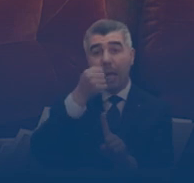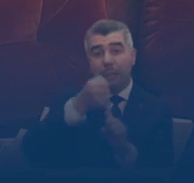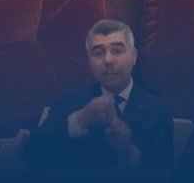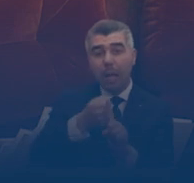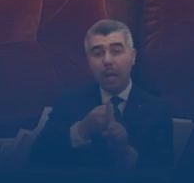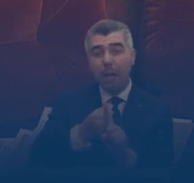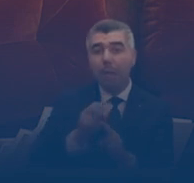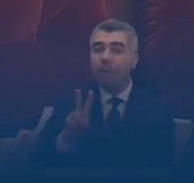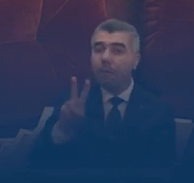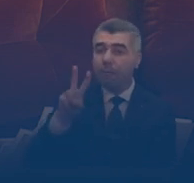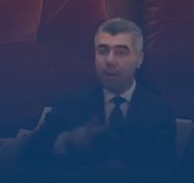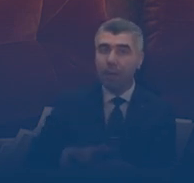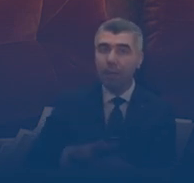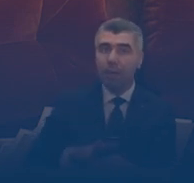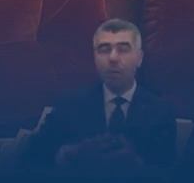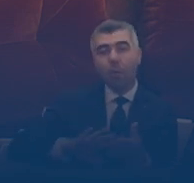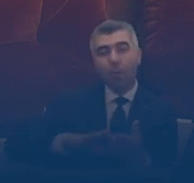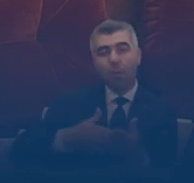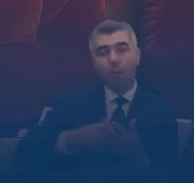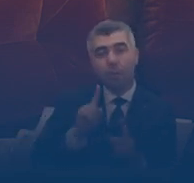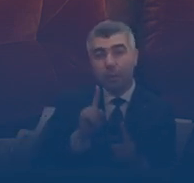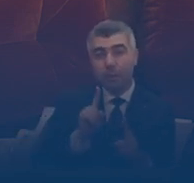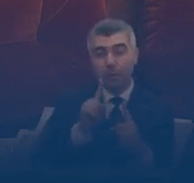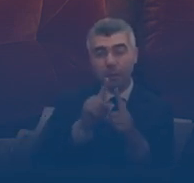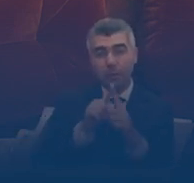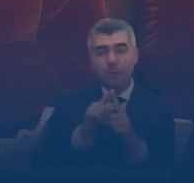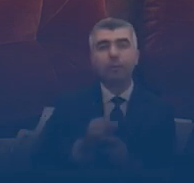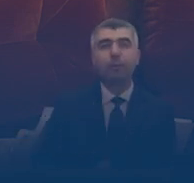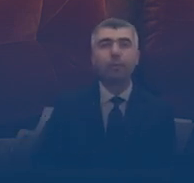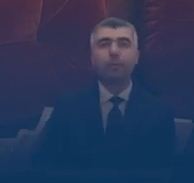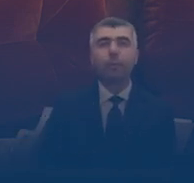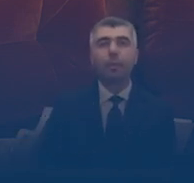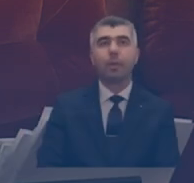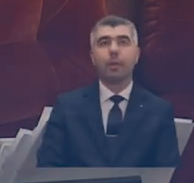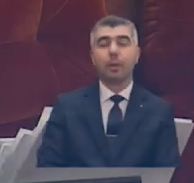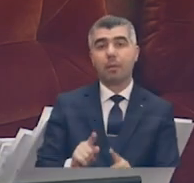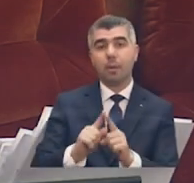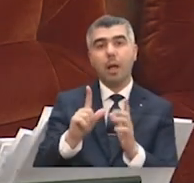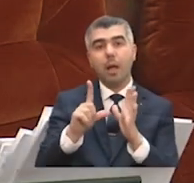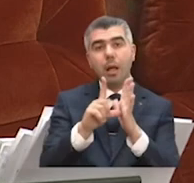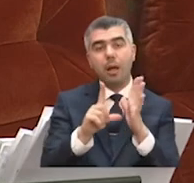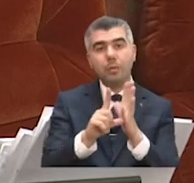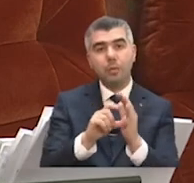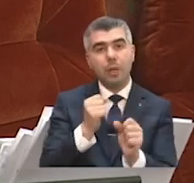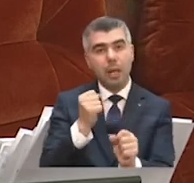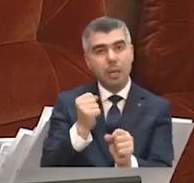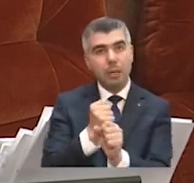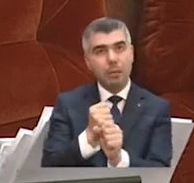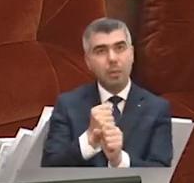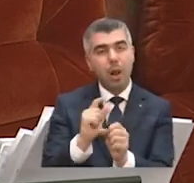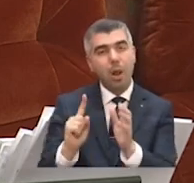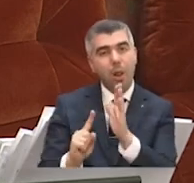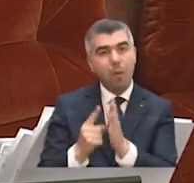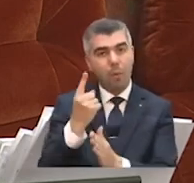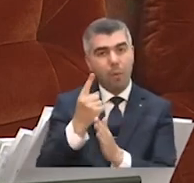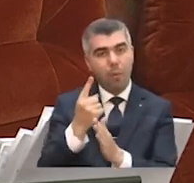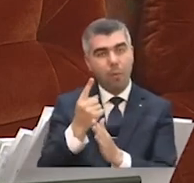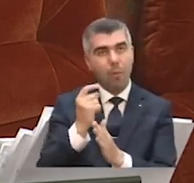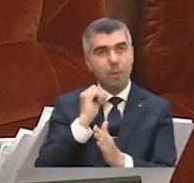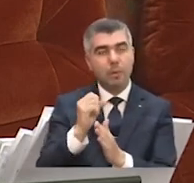حقيقي وهادئ وفعال لمدونات الشغل، أول حاجة خص يكون في